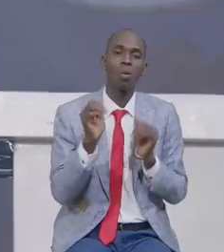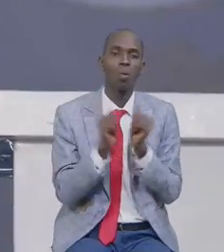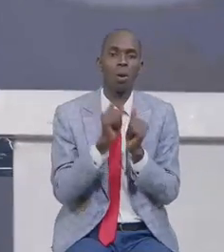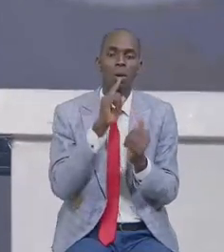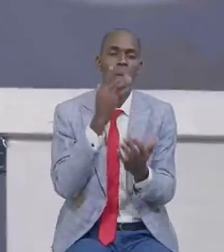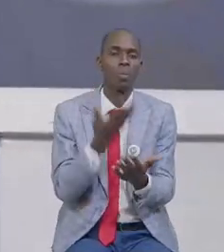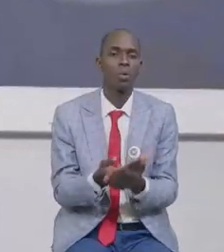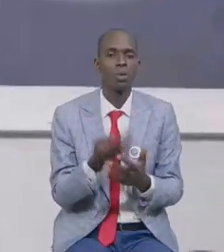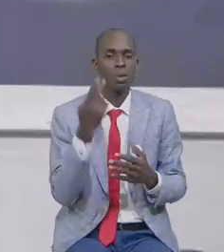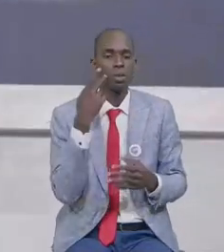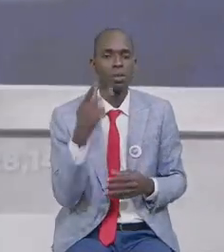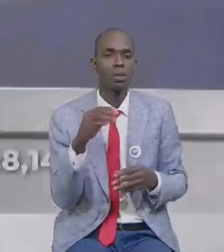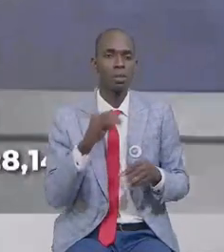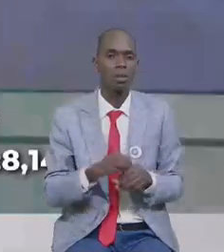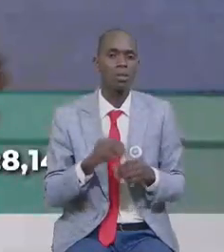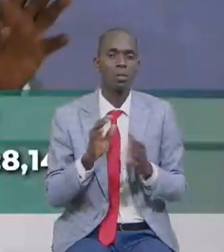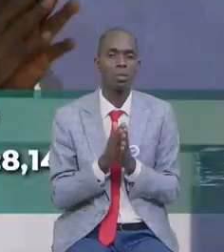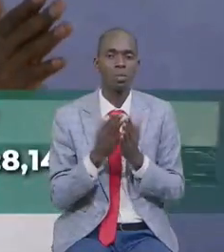et nous dit